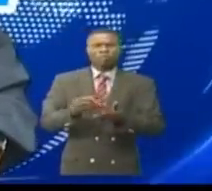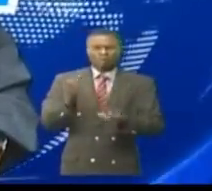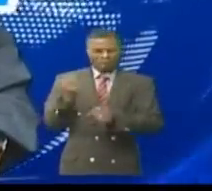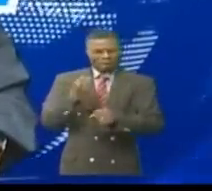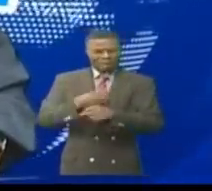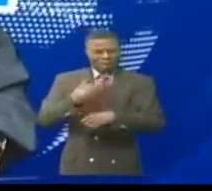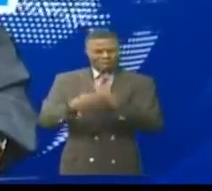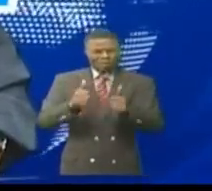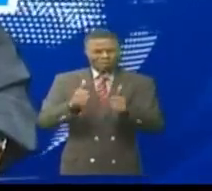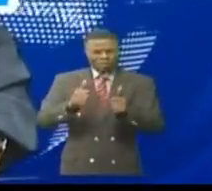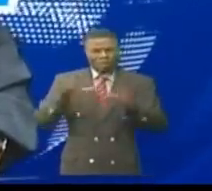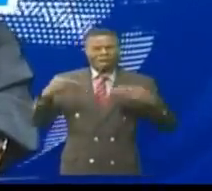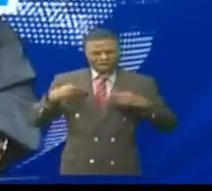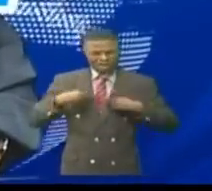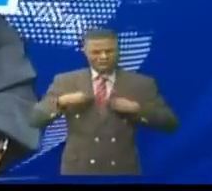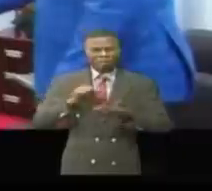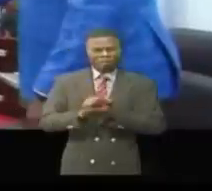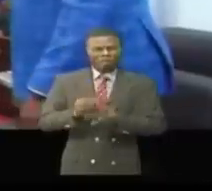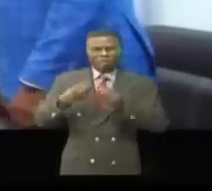abattu, nous dit Nadine Kilouchou.